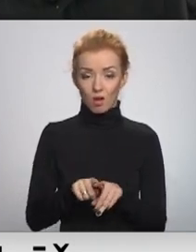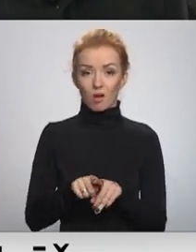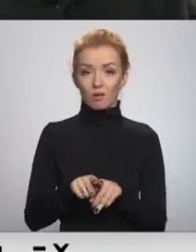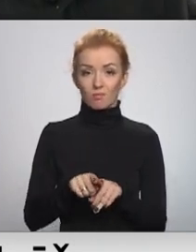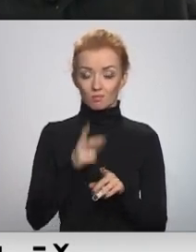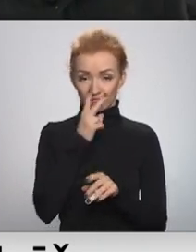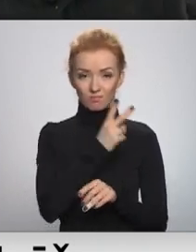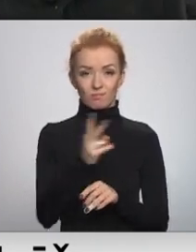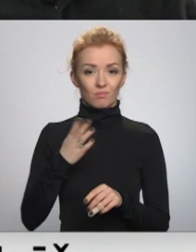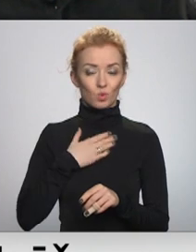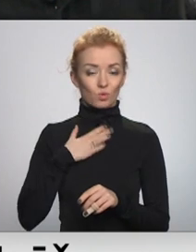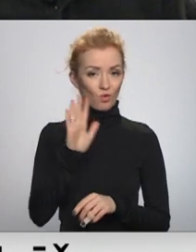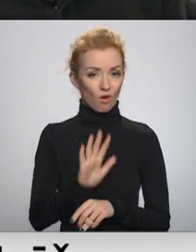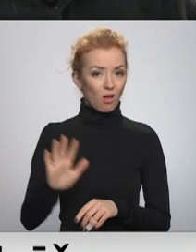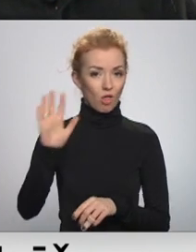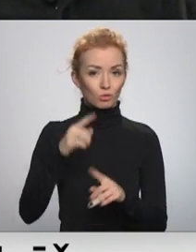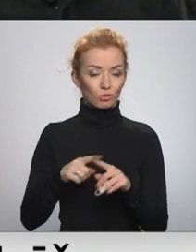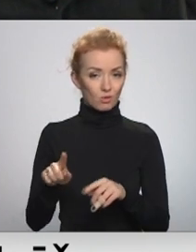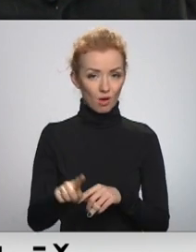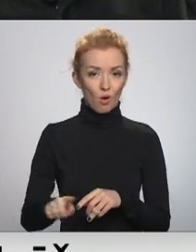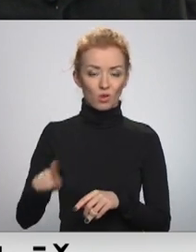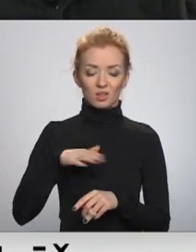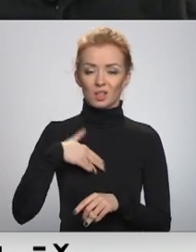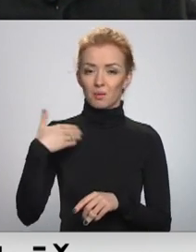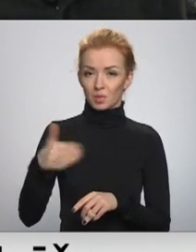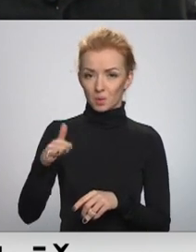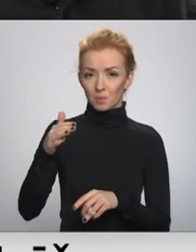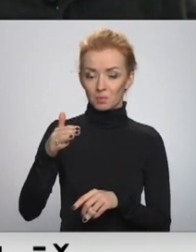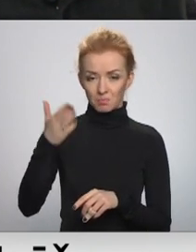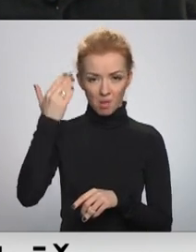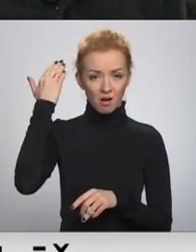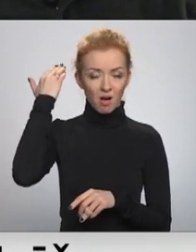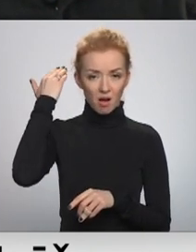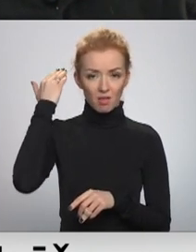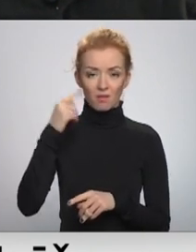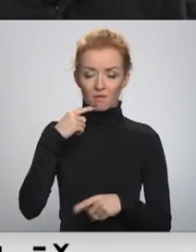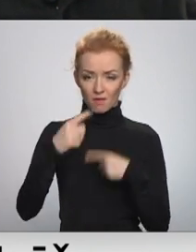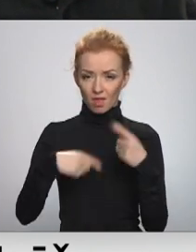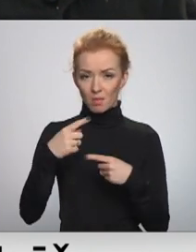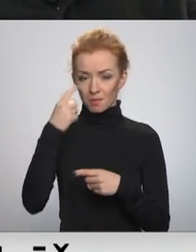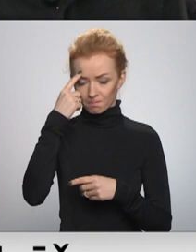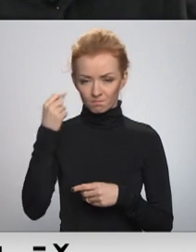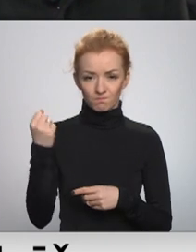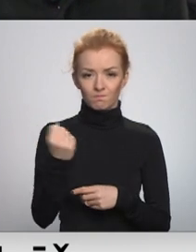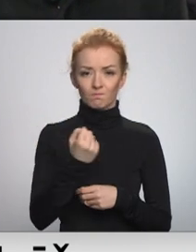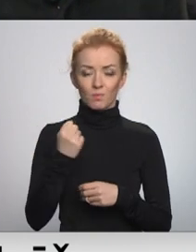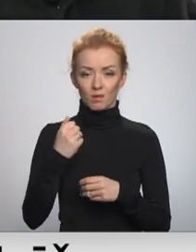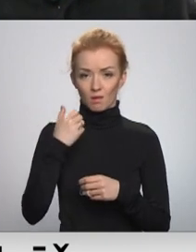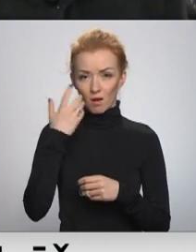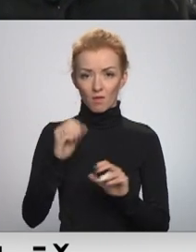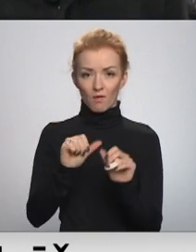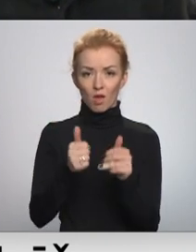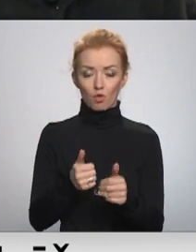uz mūsu valsts un tautas sāpīgo pagātni, kura vienmēr jāpatur prātā, veidojot